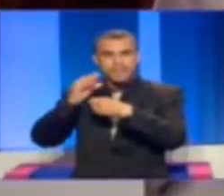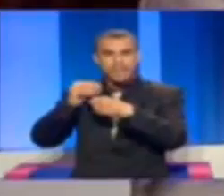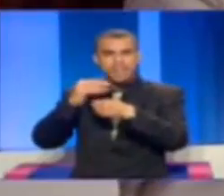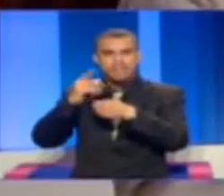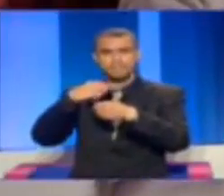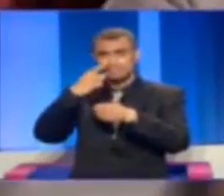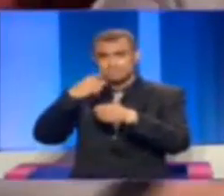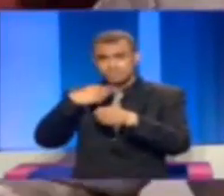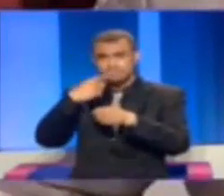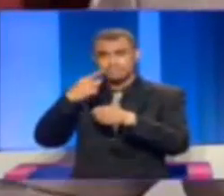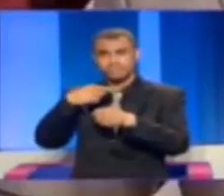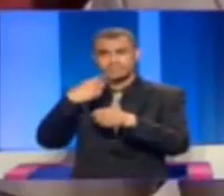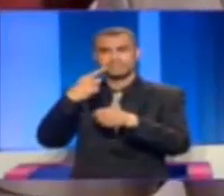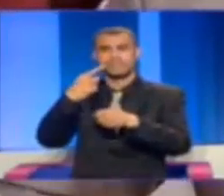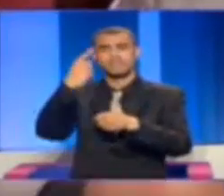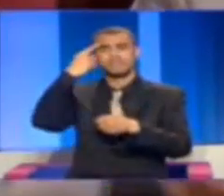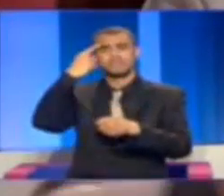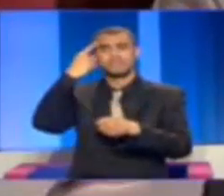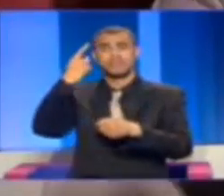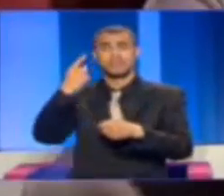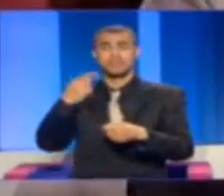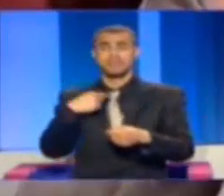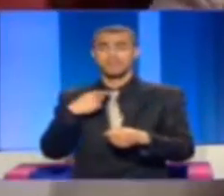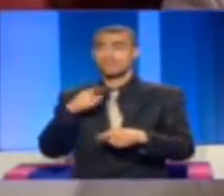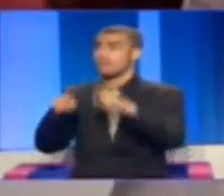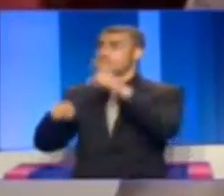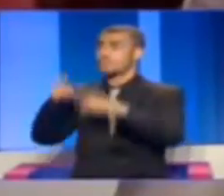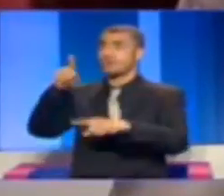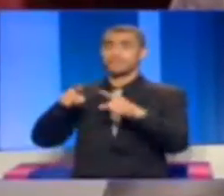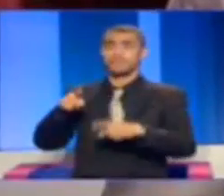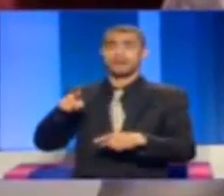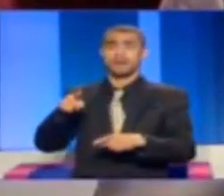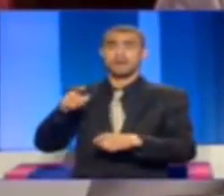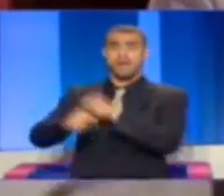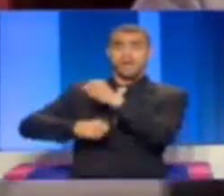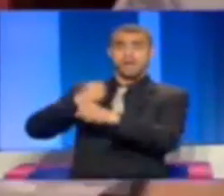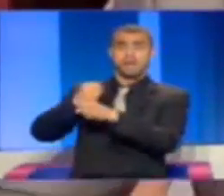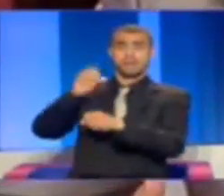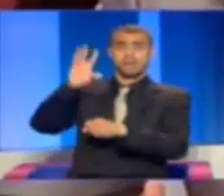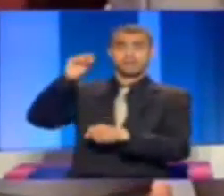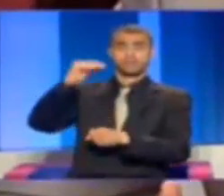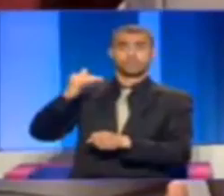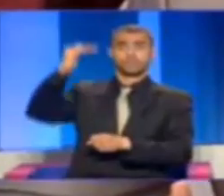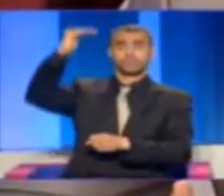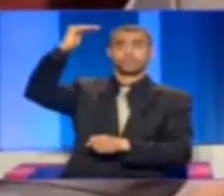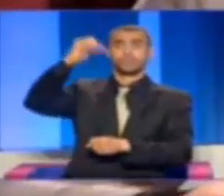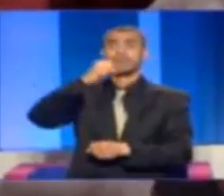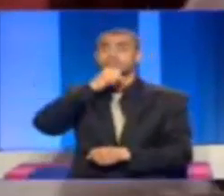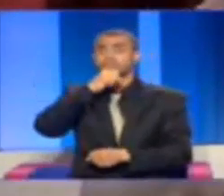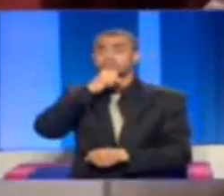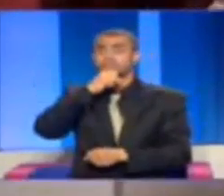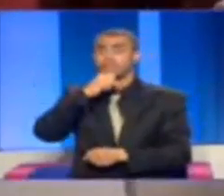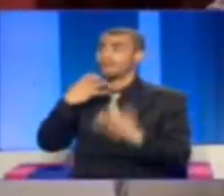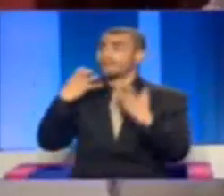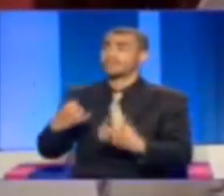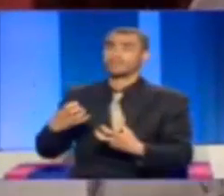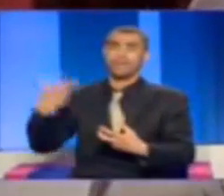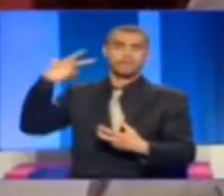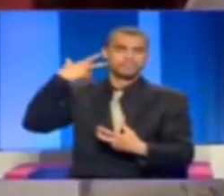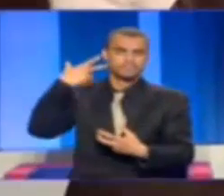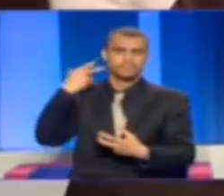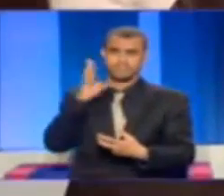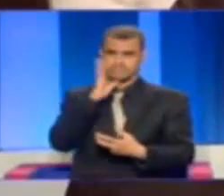من بعد الدري مثلا كتلقى ناس عندهم 50 سنه كيقول لك مشى عند الطبيب دار له لامبلون. واش هذا ماشي عيب؟ انه لان